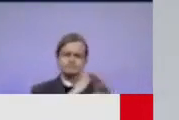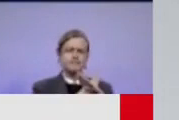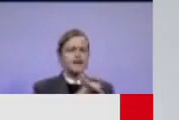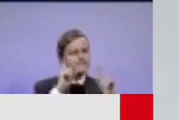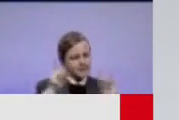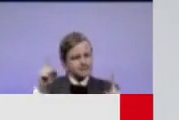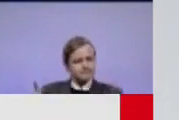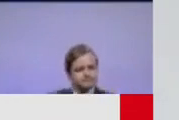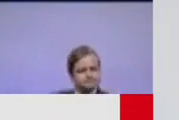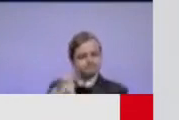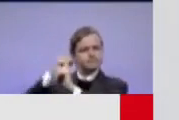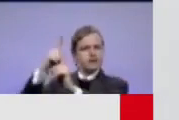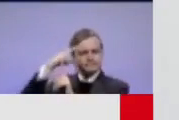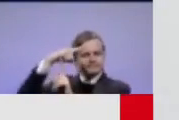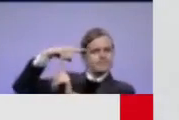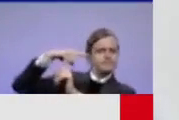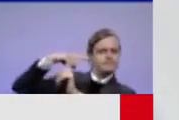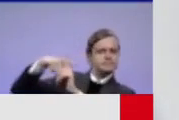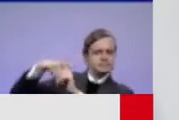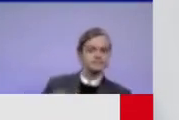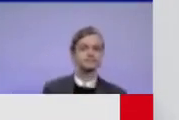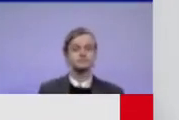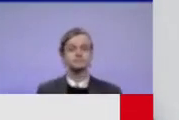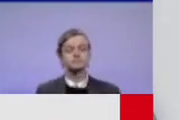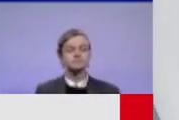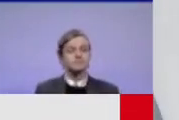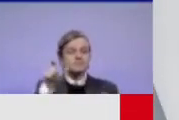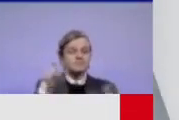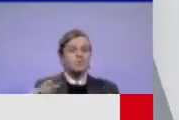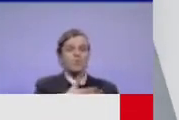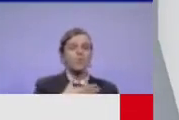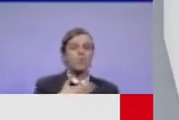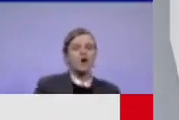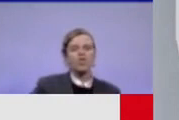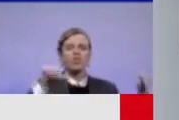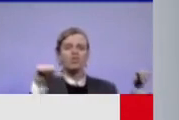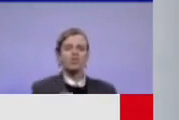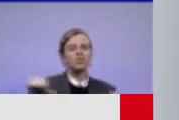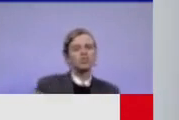o povară pentru mulți dintre ei. Nu trebuie să pretindem să fim